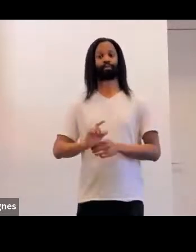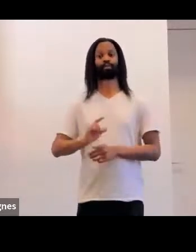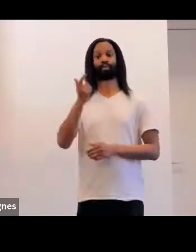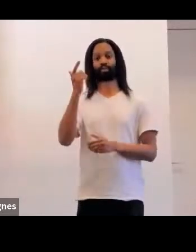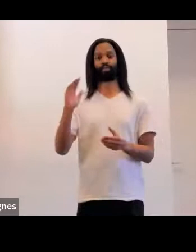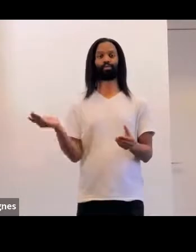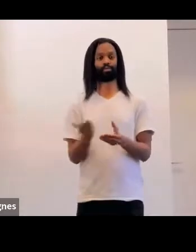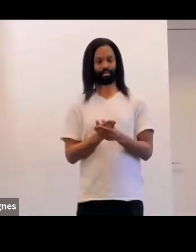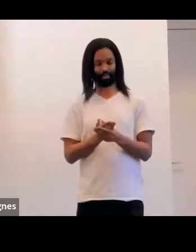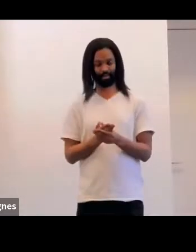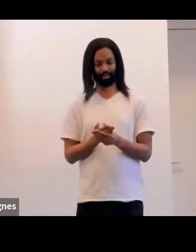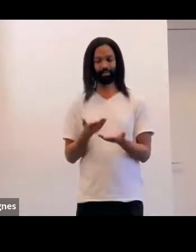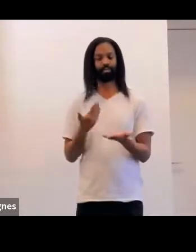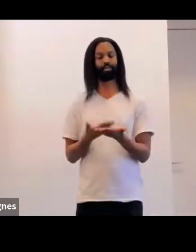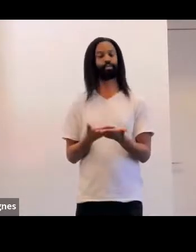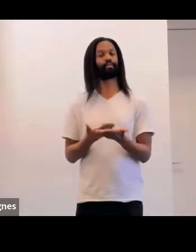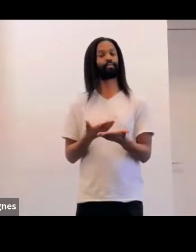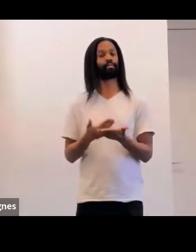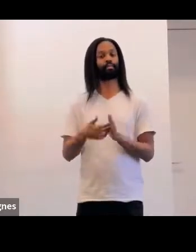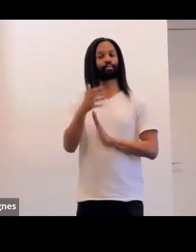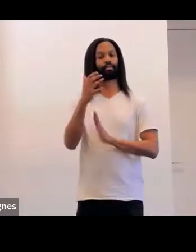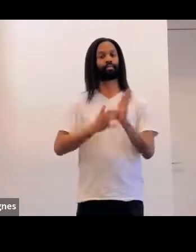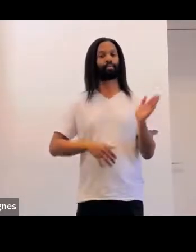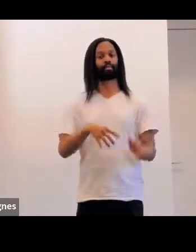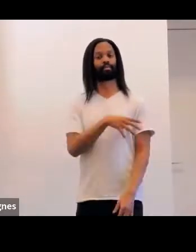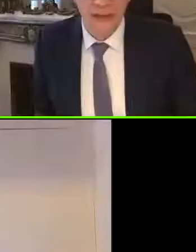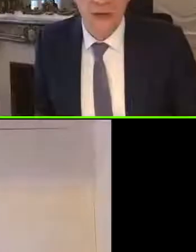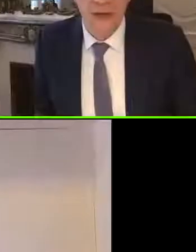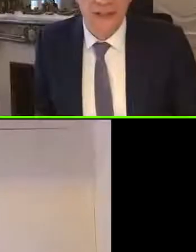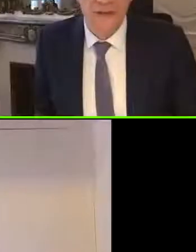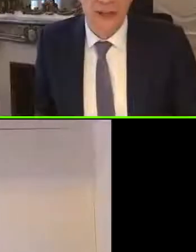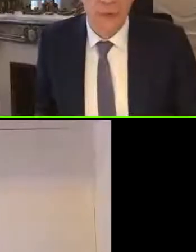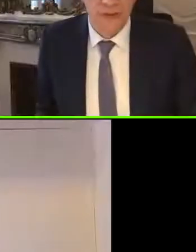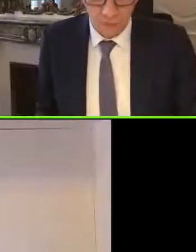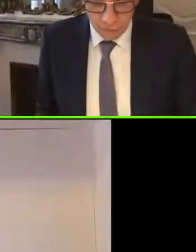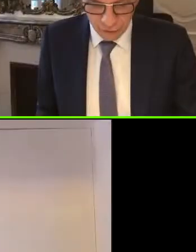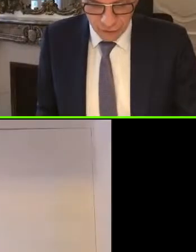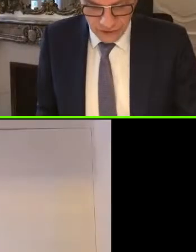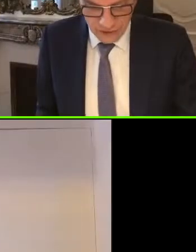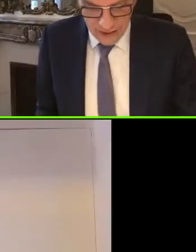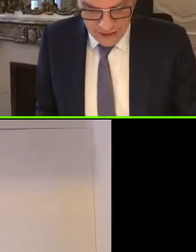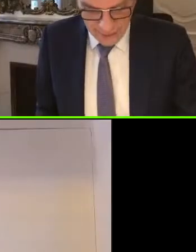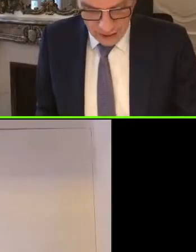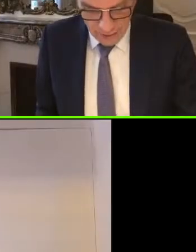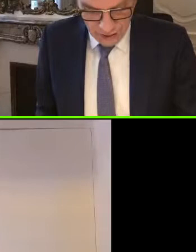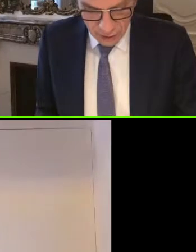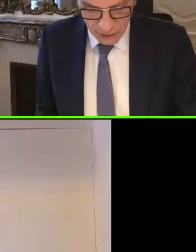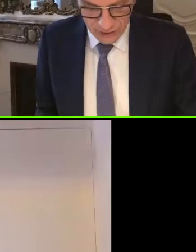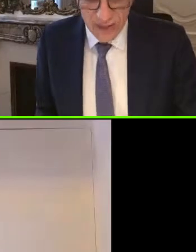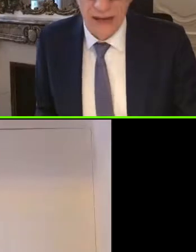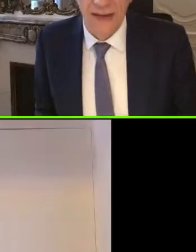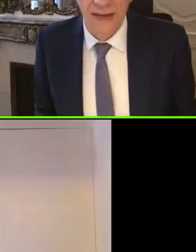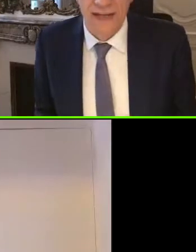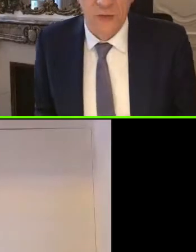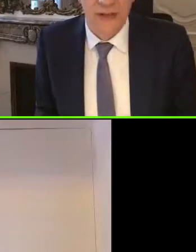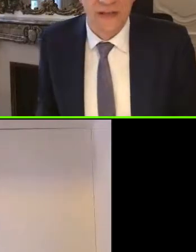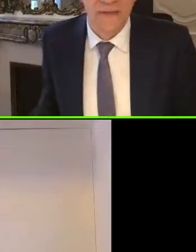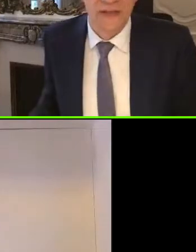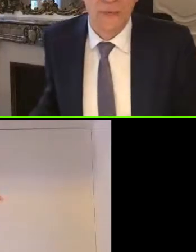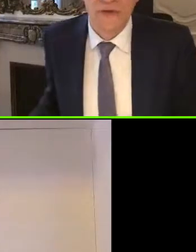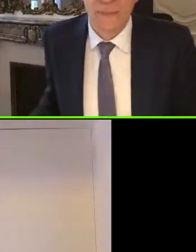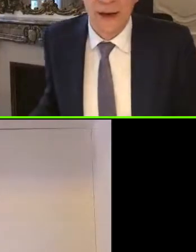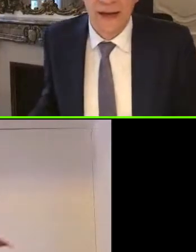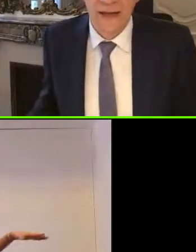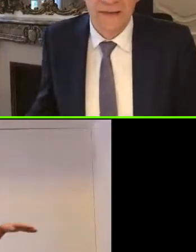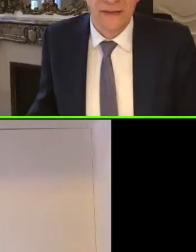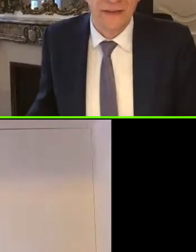cette fois-ci est au rapport de Véronique Billot relatif donc à la reprise de l'activité petite enfance du CCAS par la ville de Nancy et la création d'un